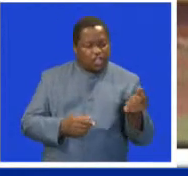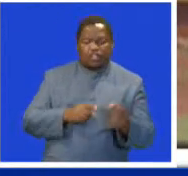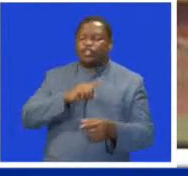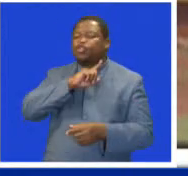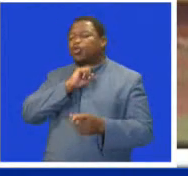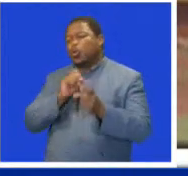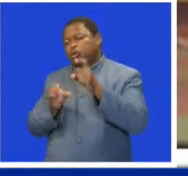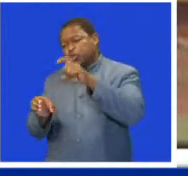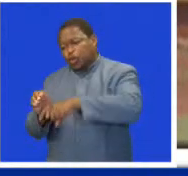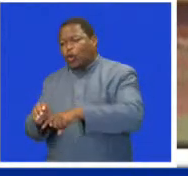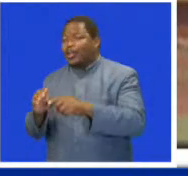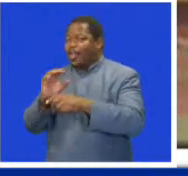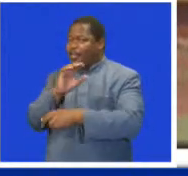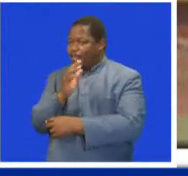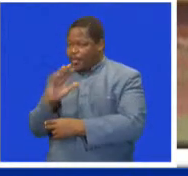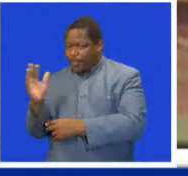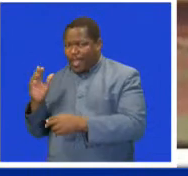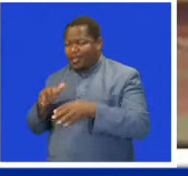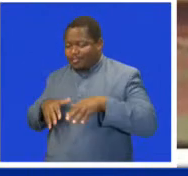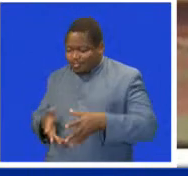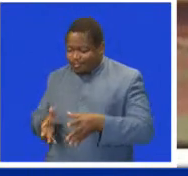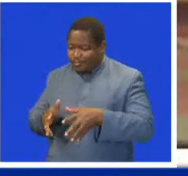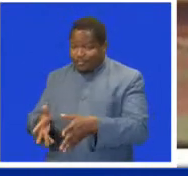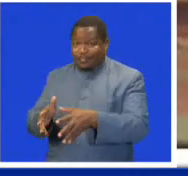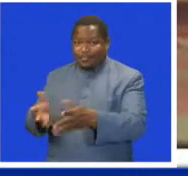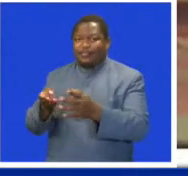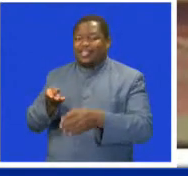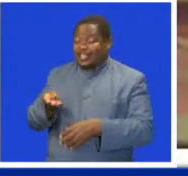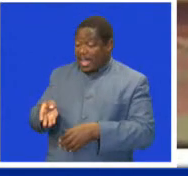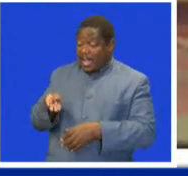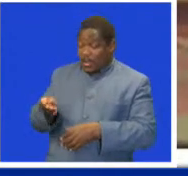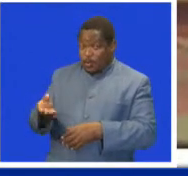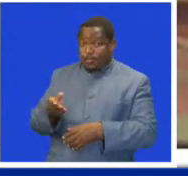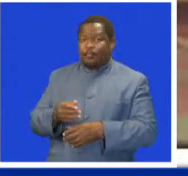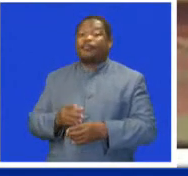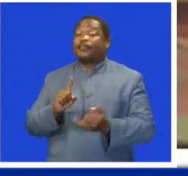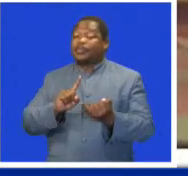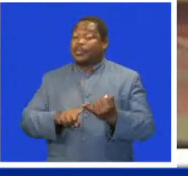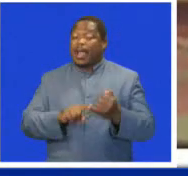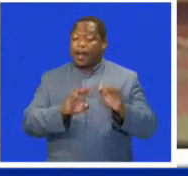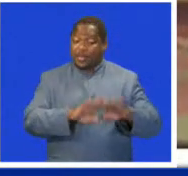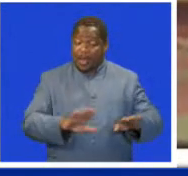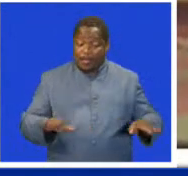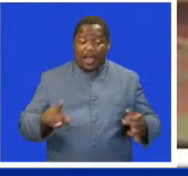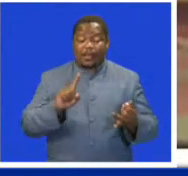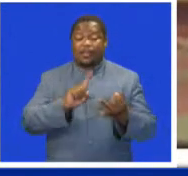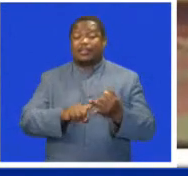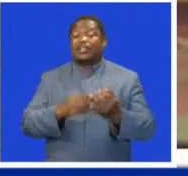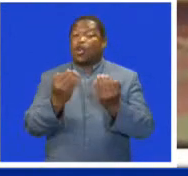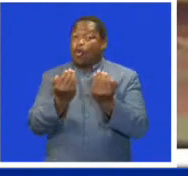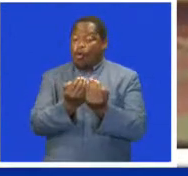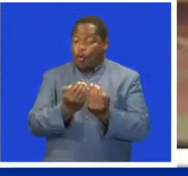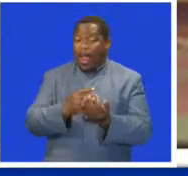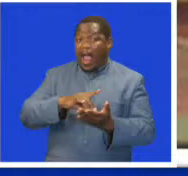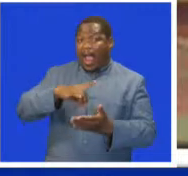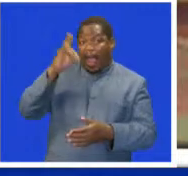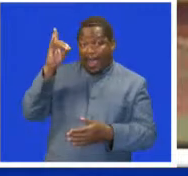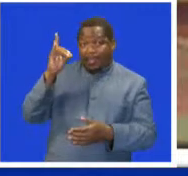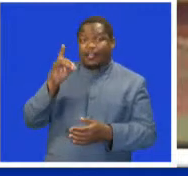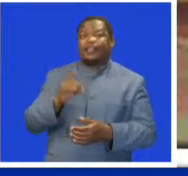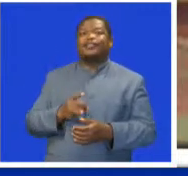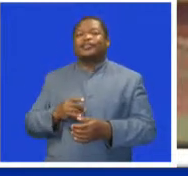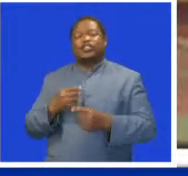le tikolo letimbili the high school nale primary ukhanza ukuthi vele nyalo nje bahlela isikhathi eside emakhaya